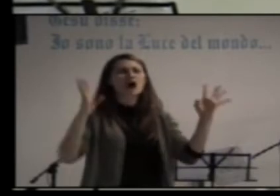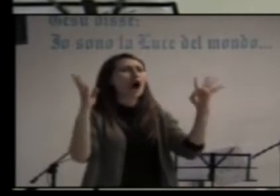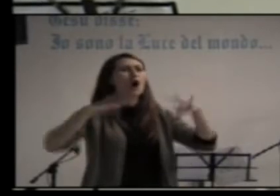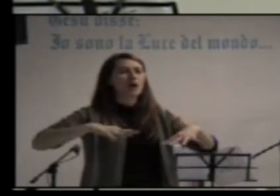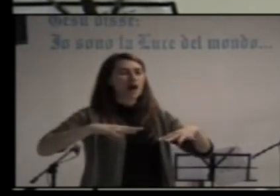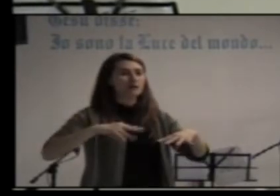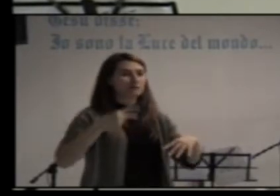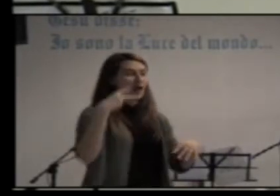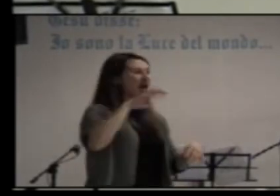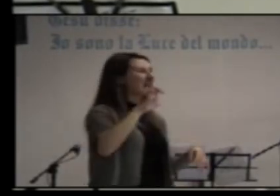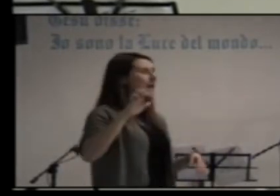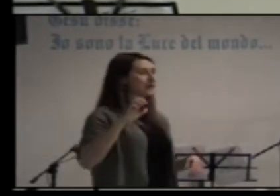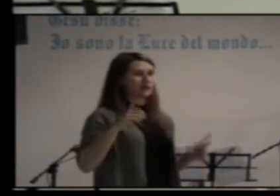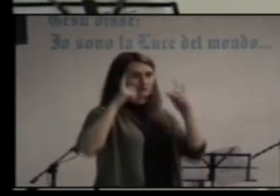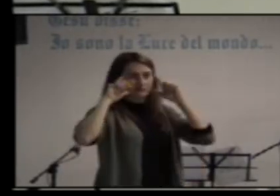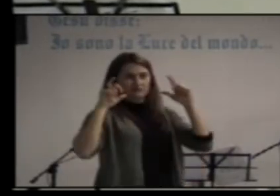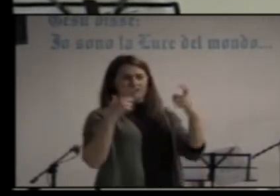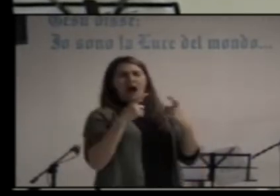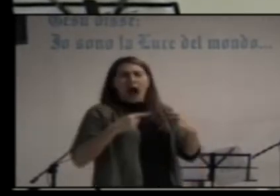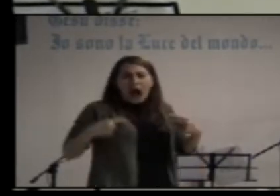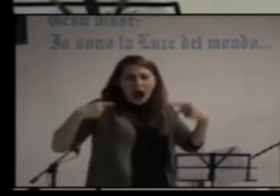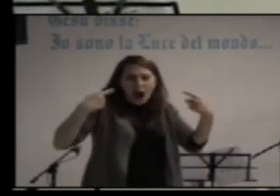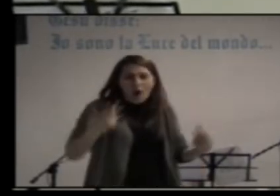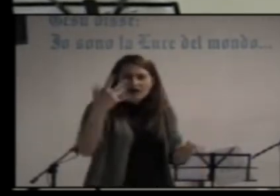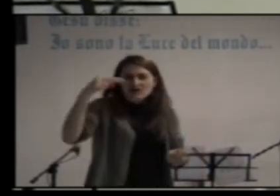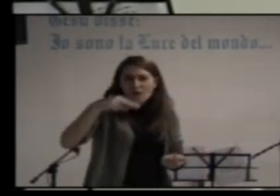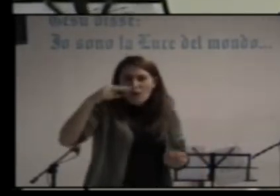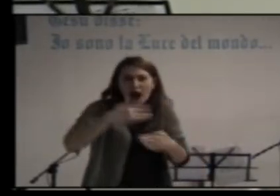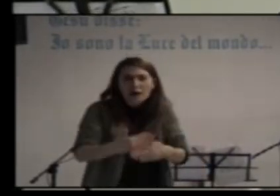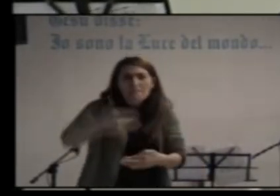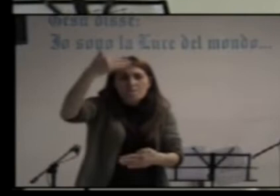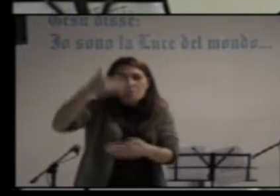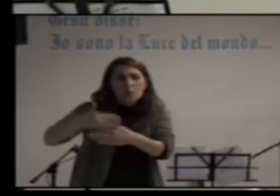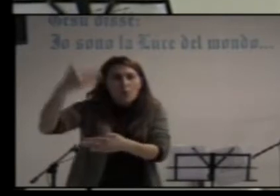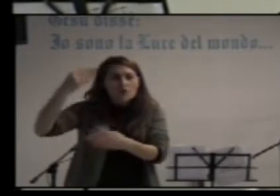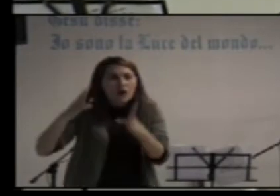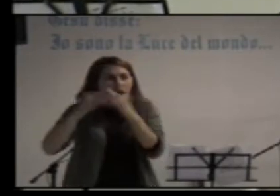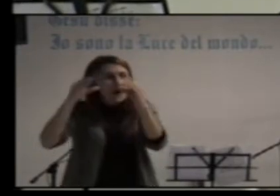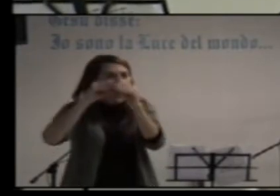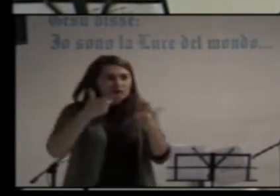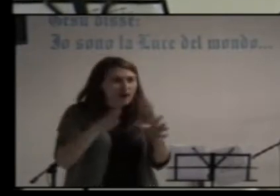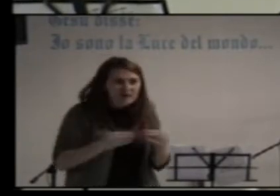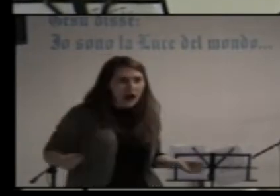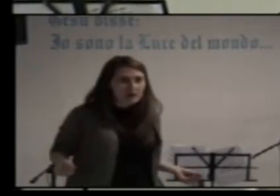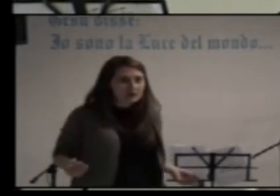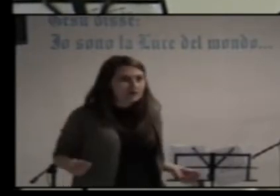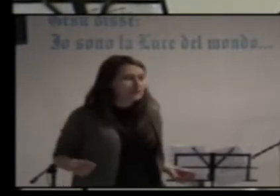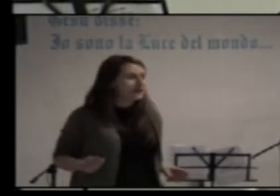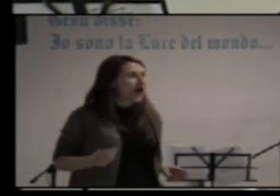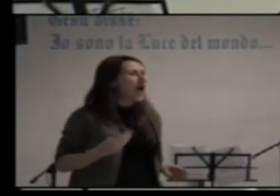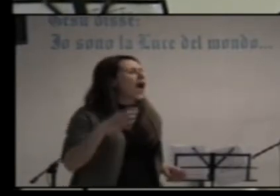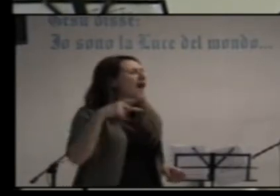nell'obbrobrio. E quando lo viene a sapere, Neemia non dice: oh mamma mia, adesso che cosa